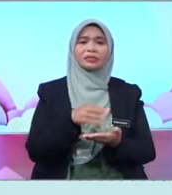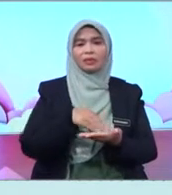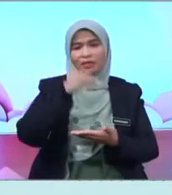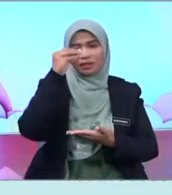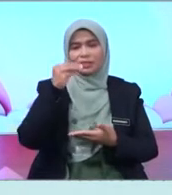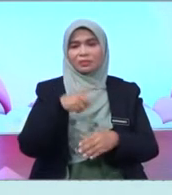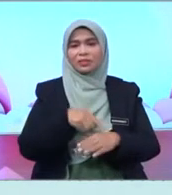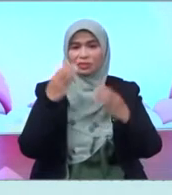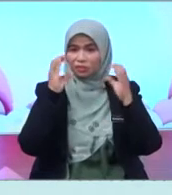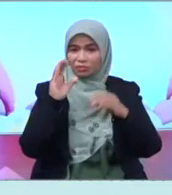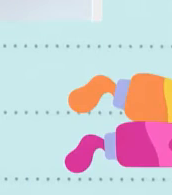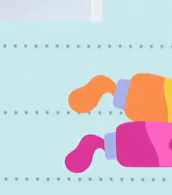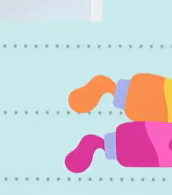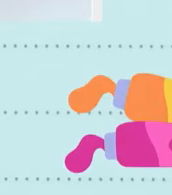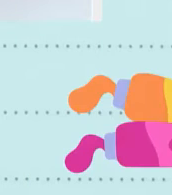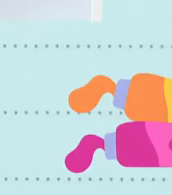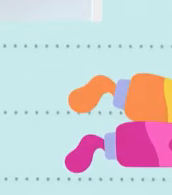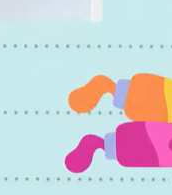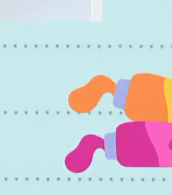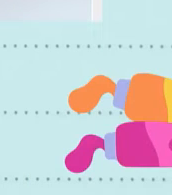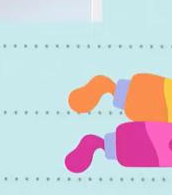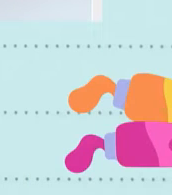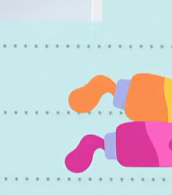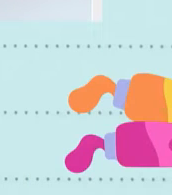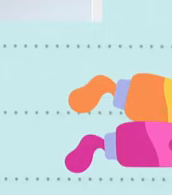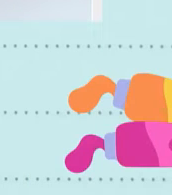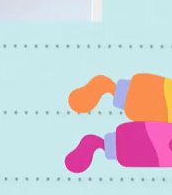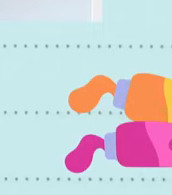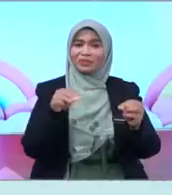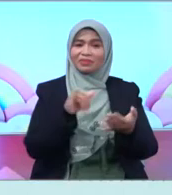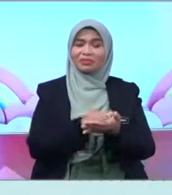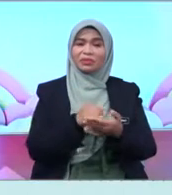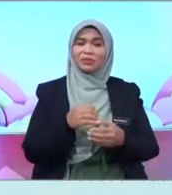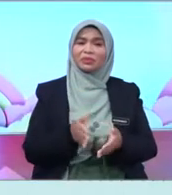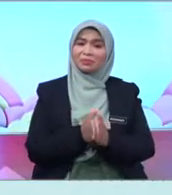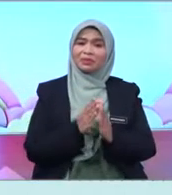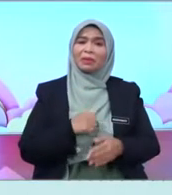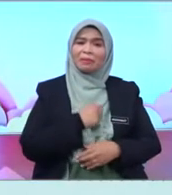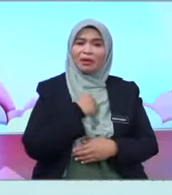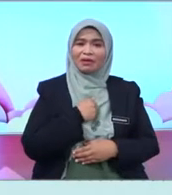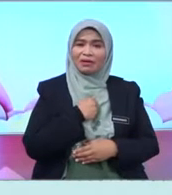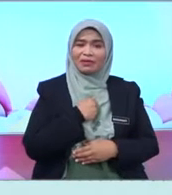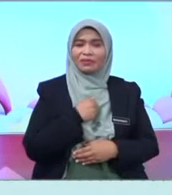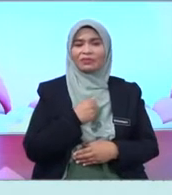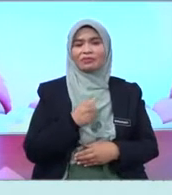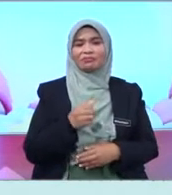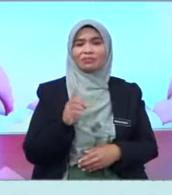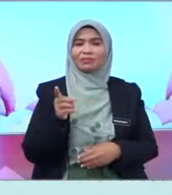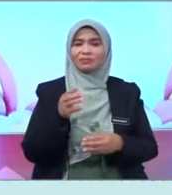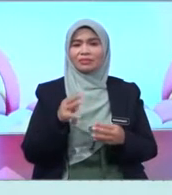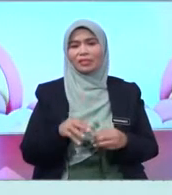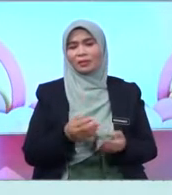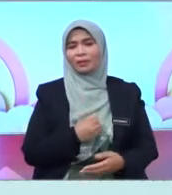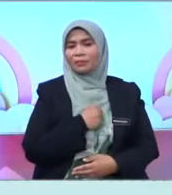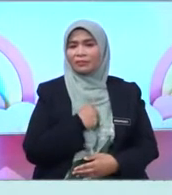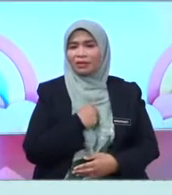Mengapa kamu itu tidak minta Mengapa umur itu minta maaf Mira murid meminta maaf kerennya murid telah ah